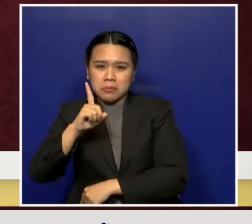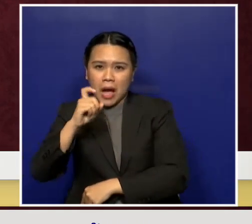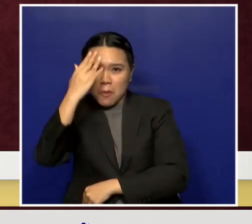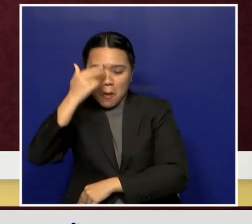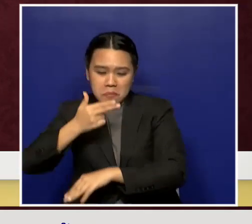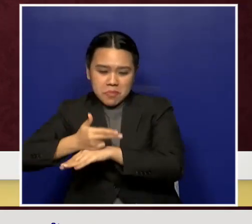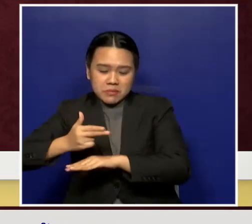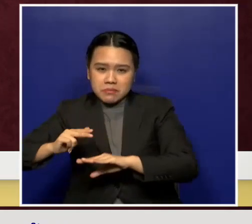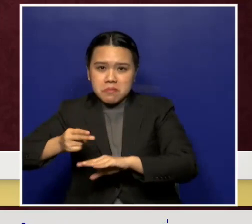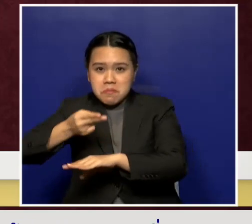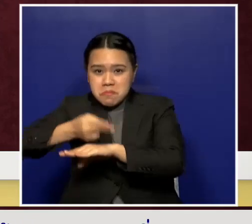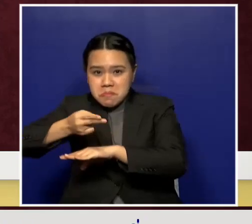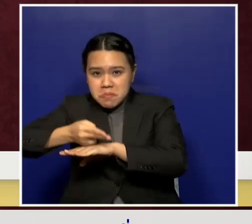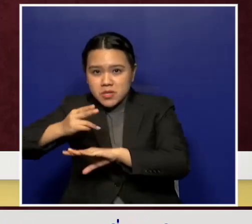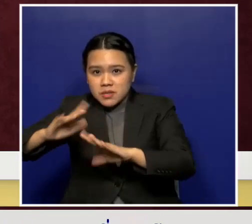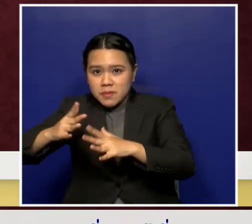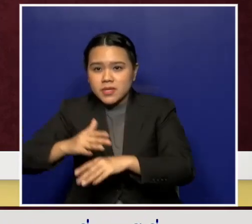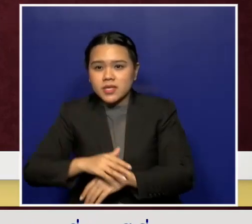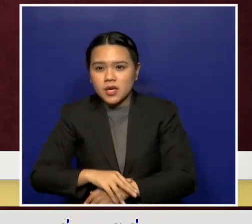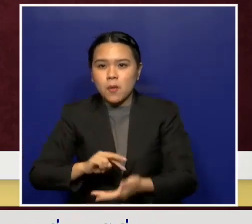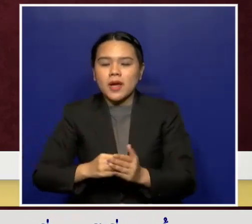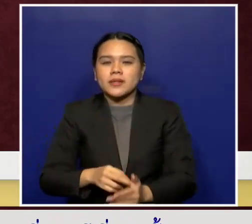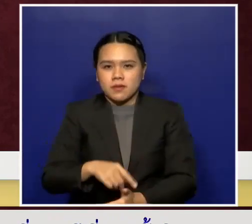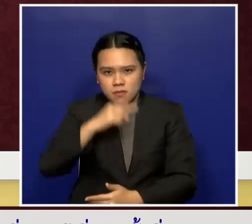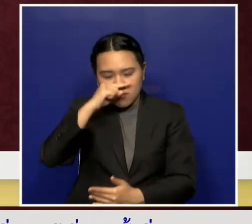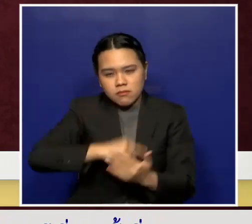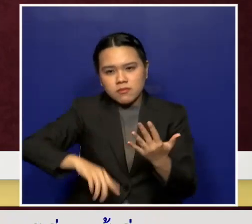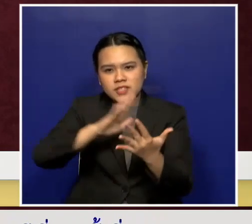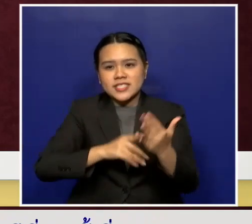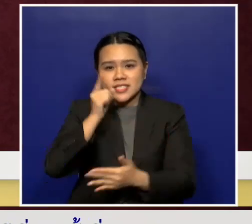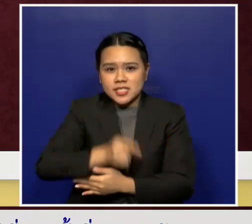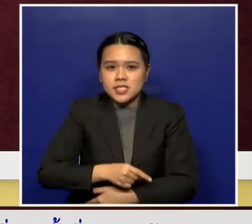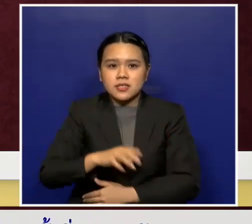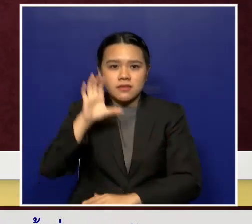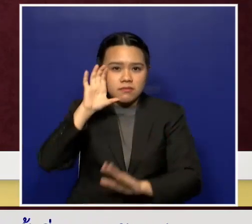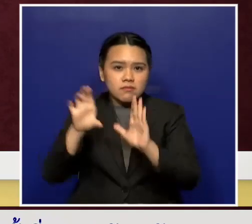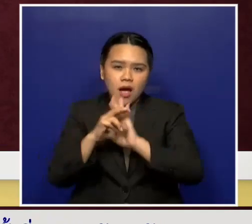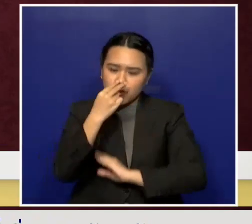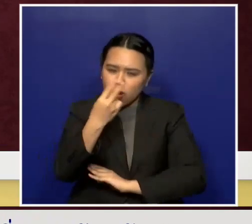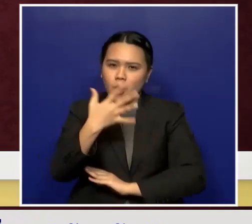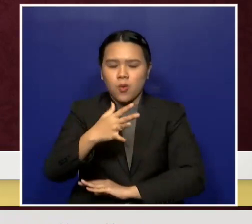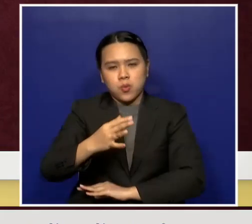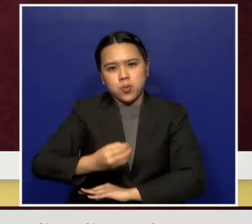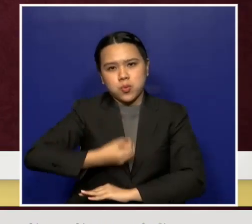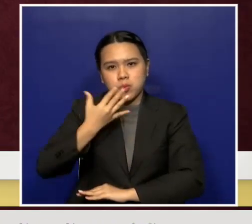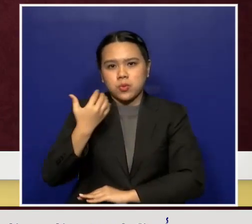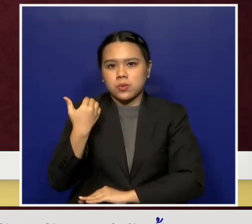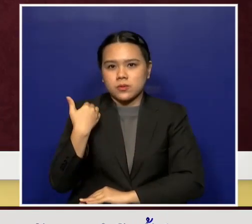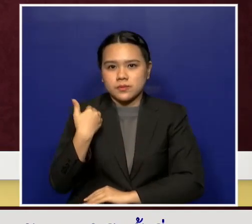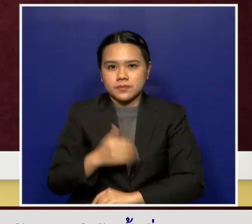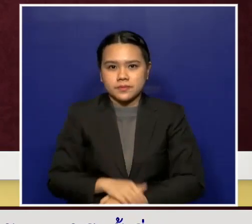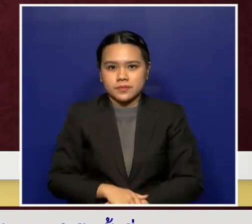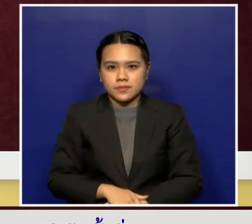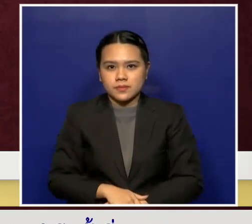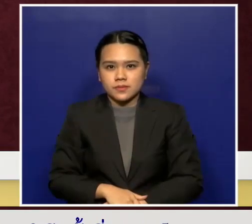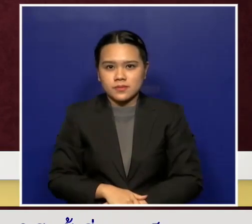ขานี่คือความจริงประเทศไทยโอ้โหดูชาติแล้วตกใจเลยนะครับอ่ะต่อไปเรามาดู